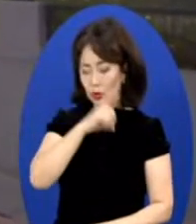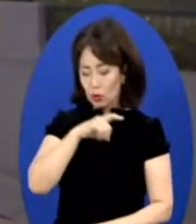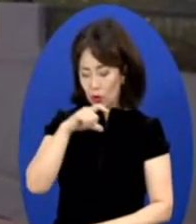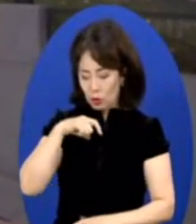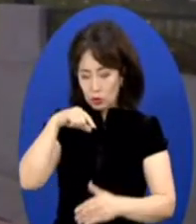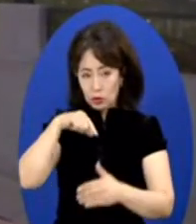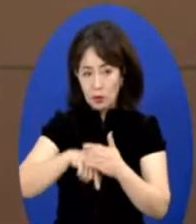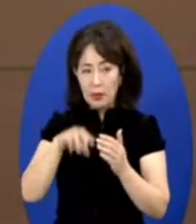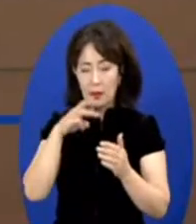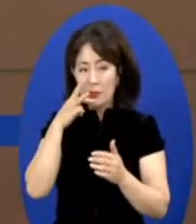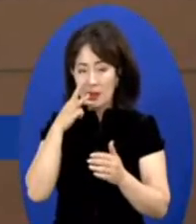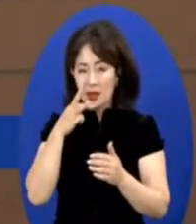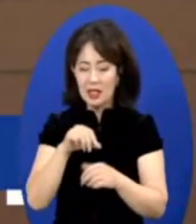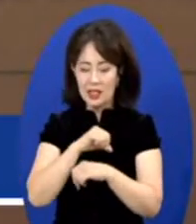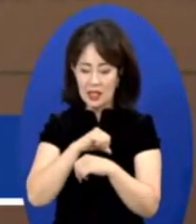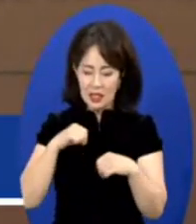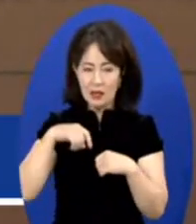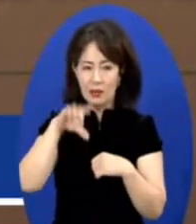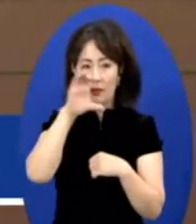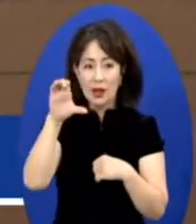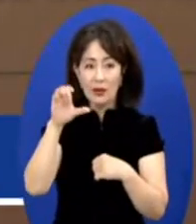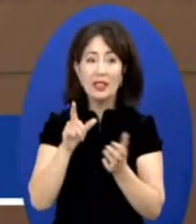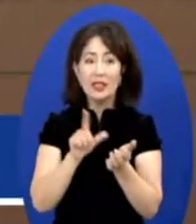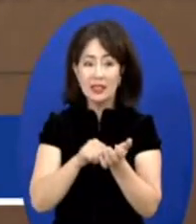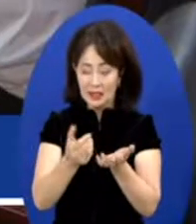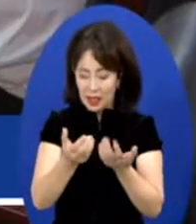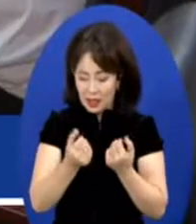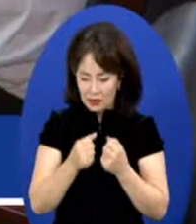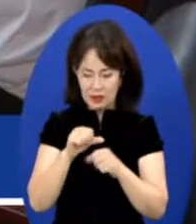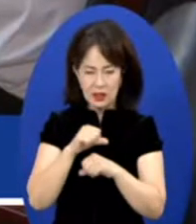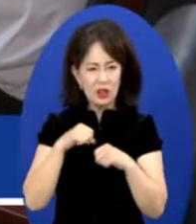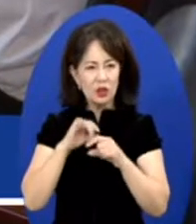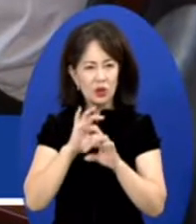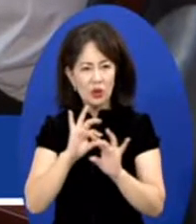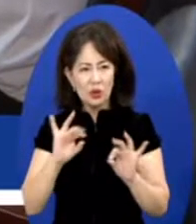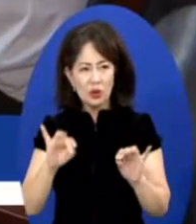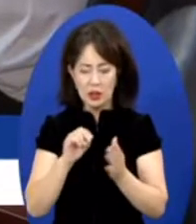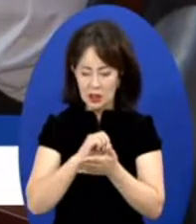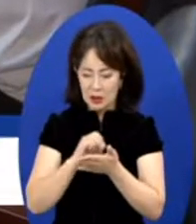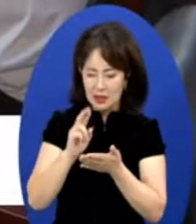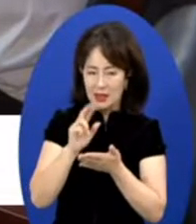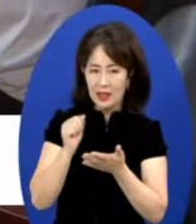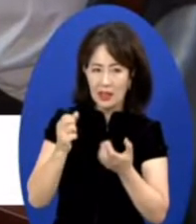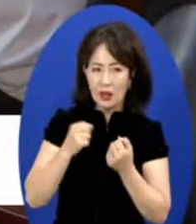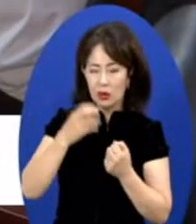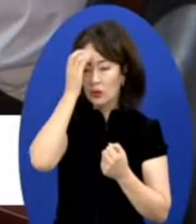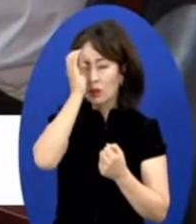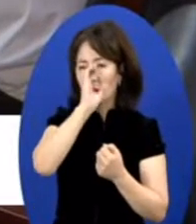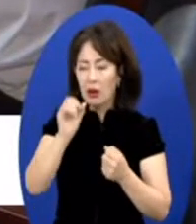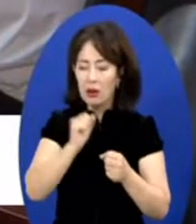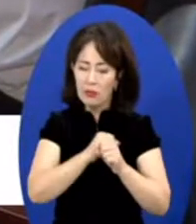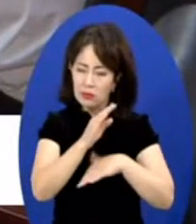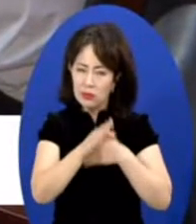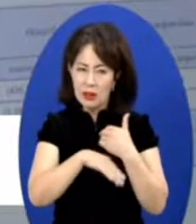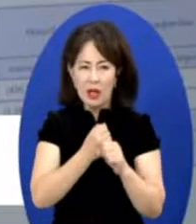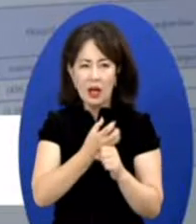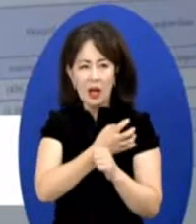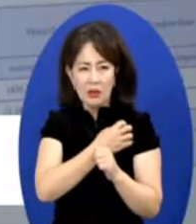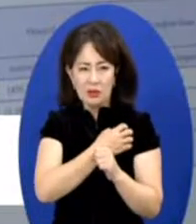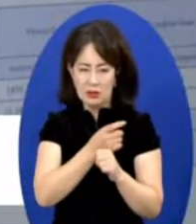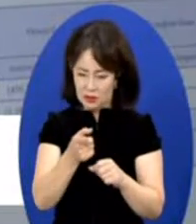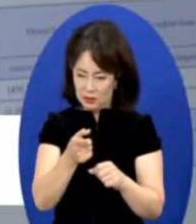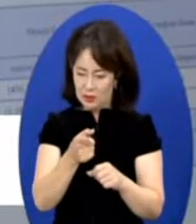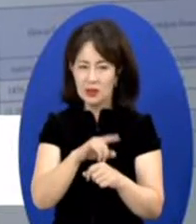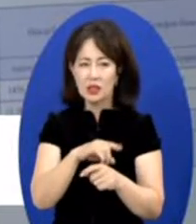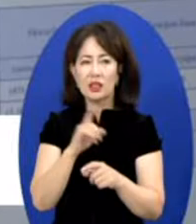Төр өөртөө байгаа мэдээллээ иргэн аж ахуй нэгжээс шаарддаг. Иргэд олон төрлийн бичиг цаасварж төрийн байгууллагын үүдийг хідэн өдөр сахиж суудаг асуудлыг